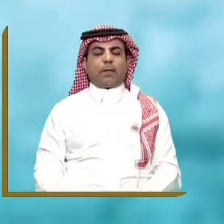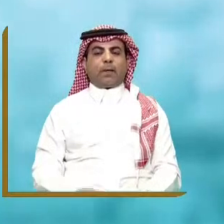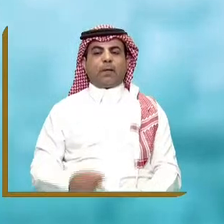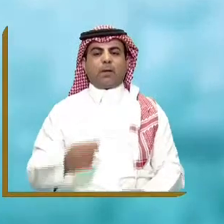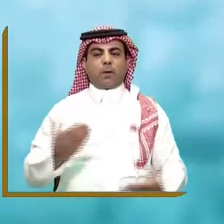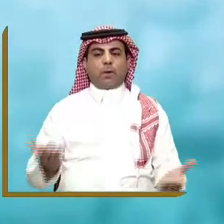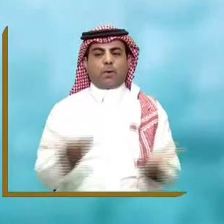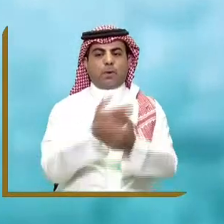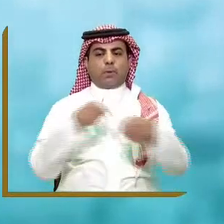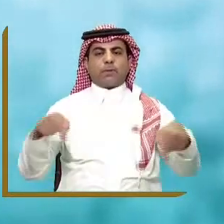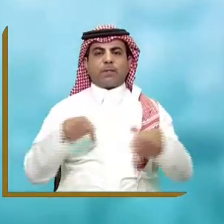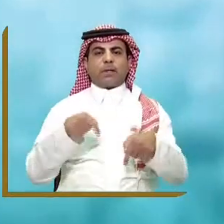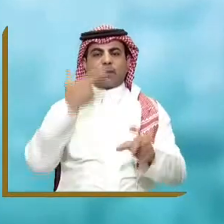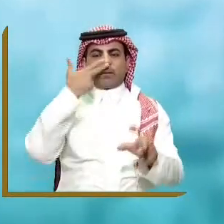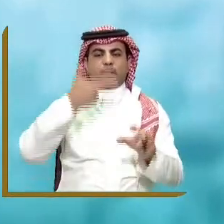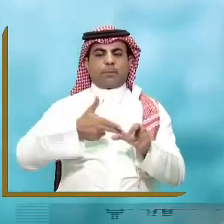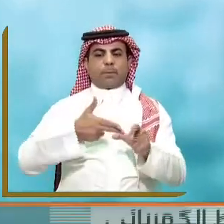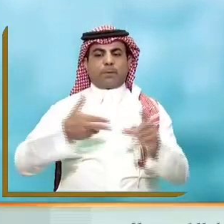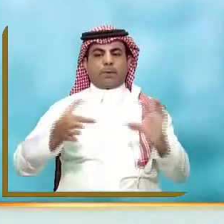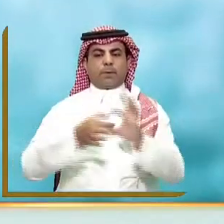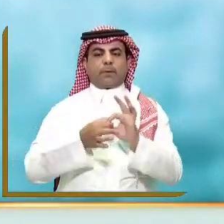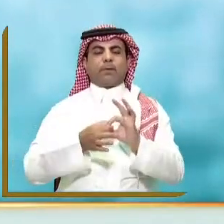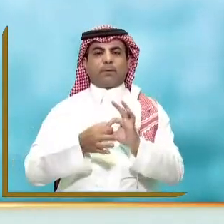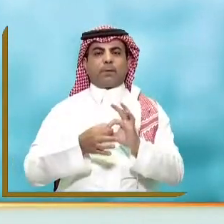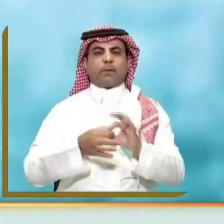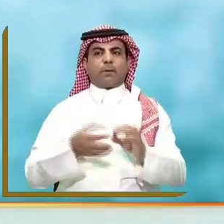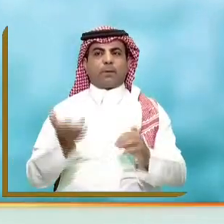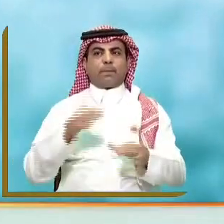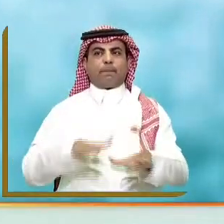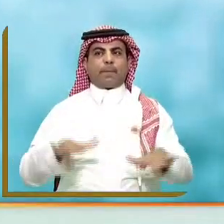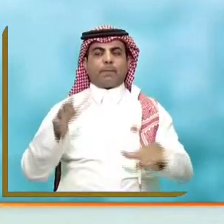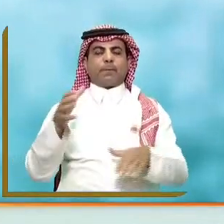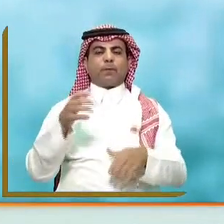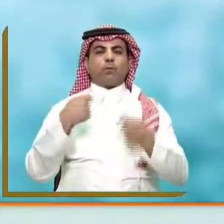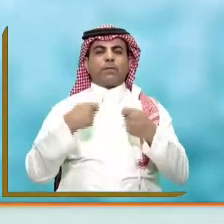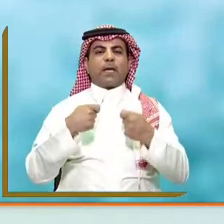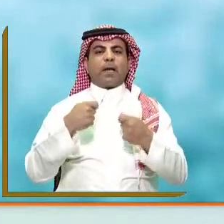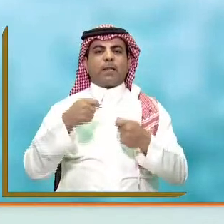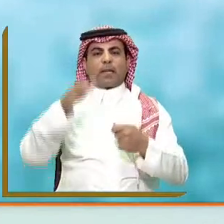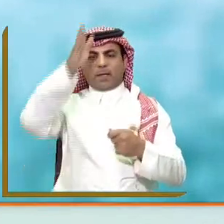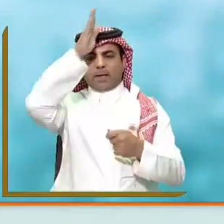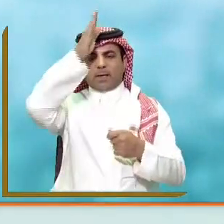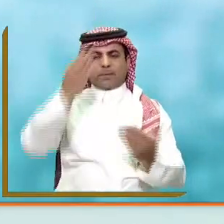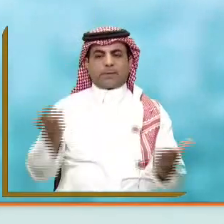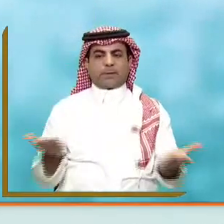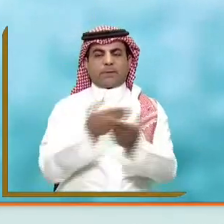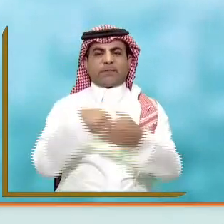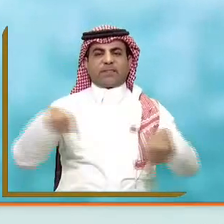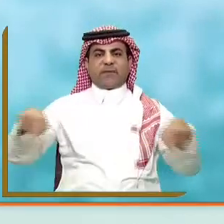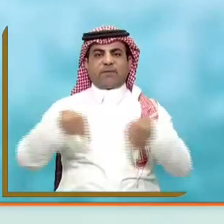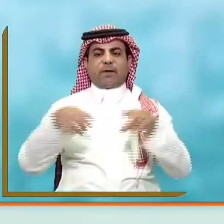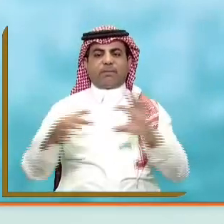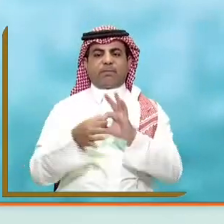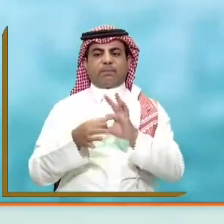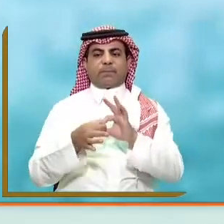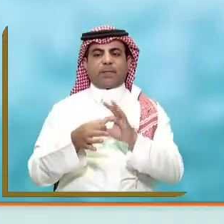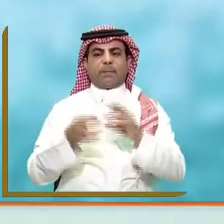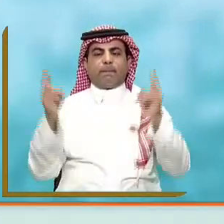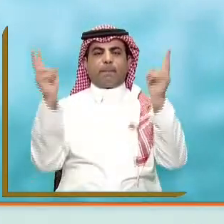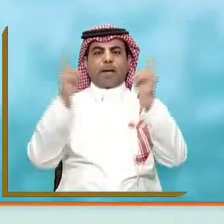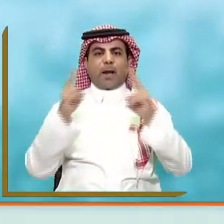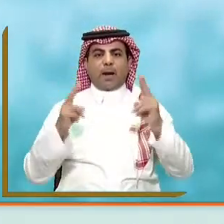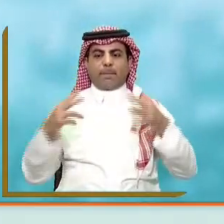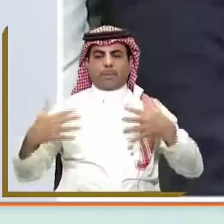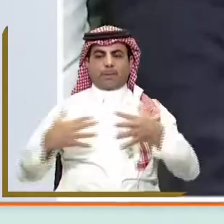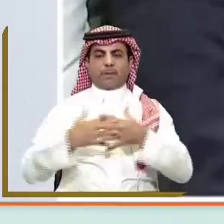وقع وزير الطاقة الأمير عبد العزيز بن سلمان وأمين مجلس الوزراء العراقي حميد الغزي مذكرة تفاهم في مجال الربط الكهربائي